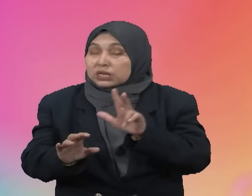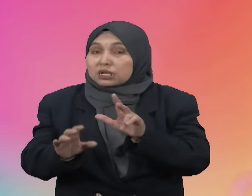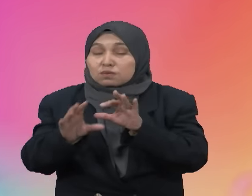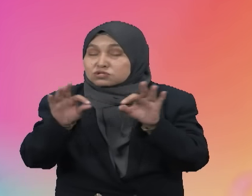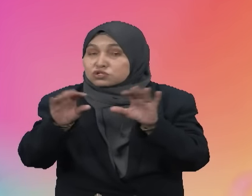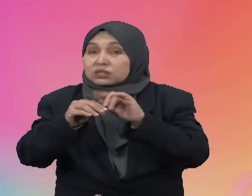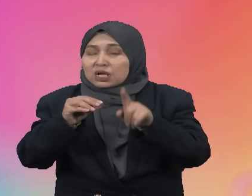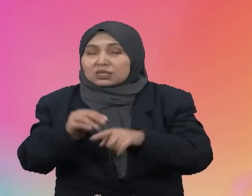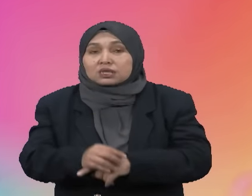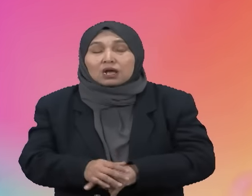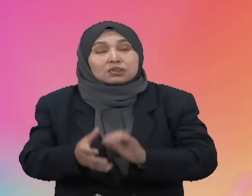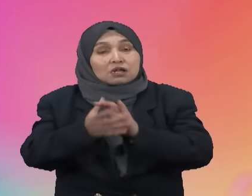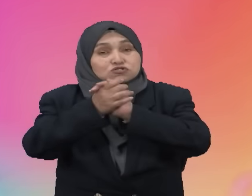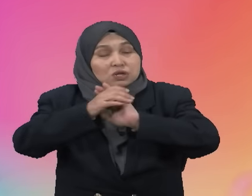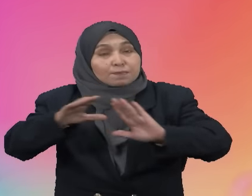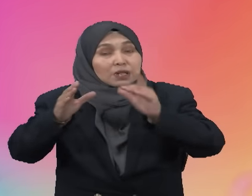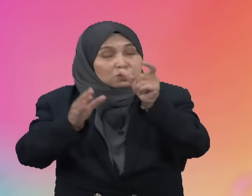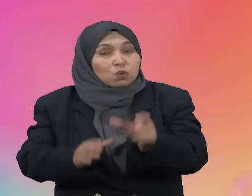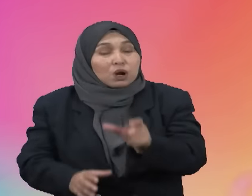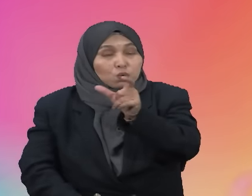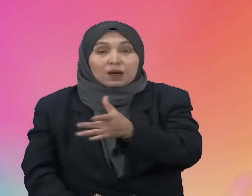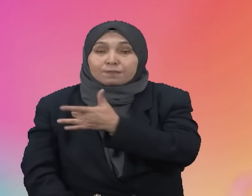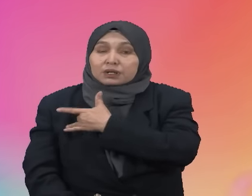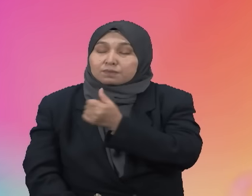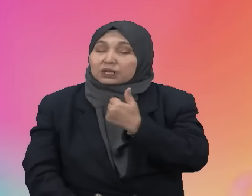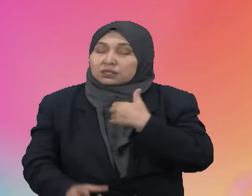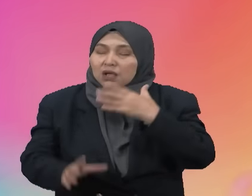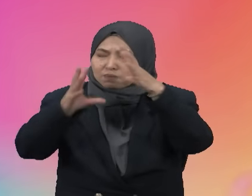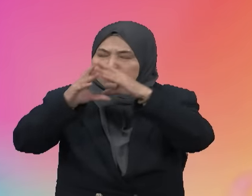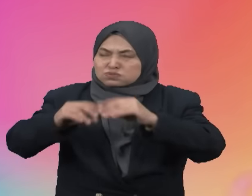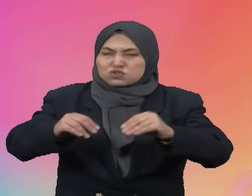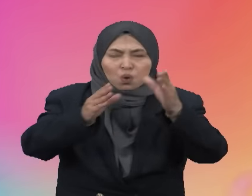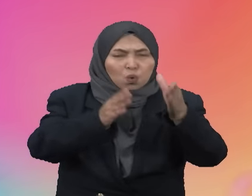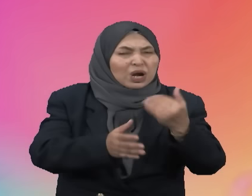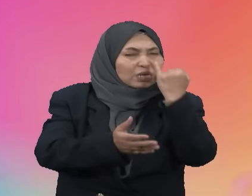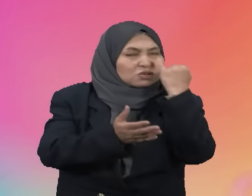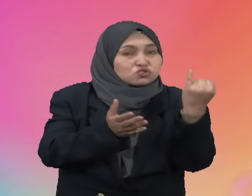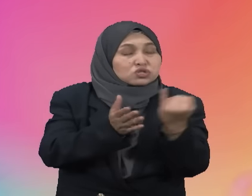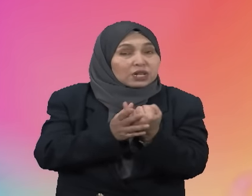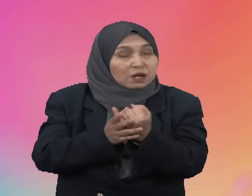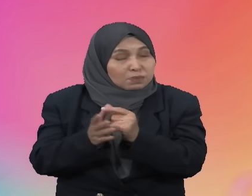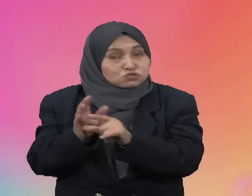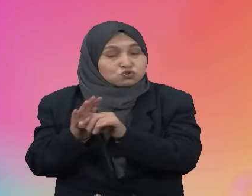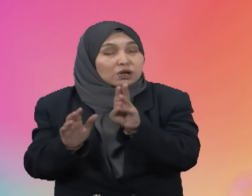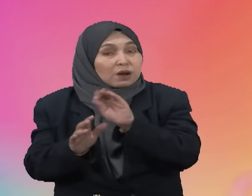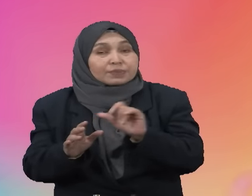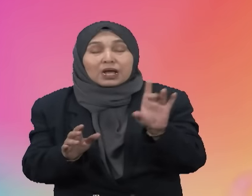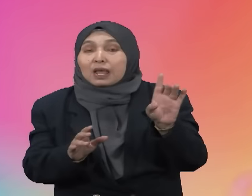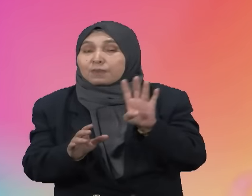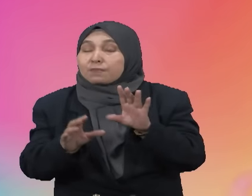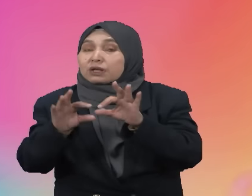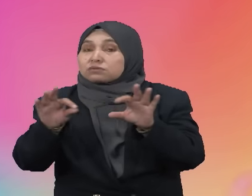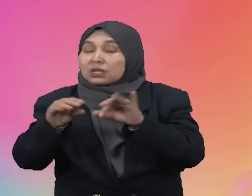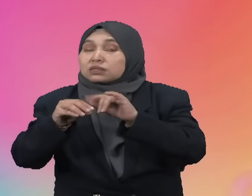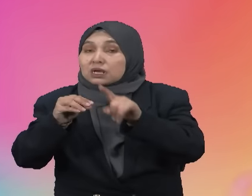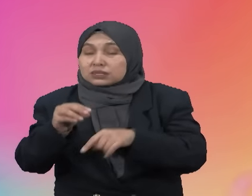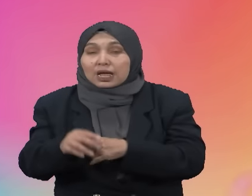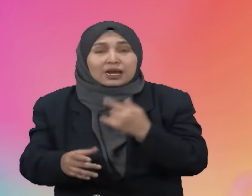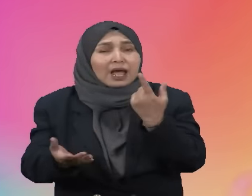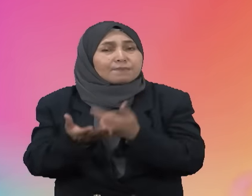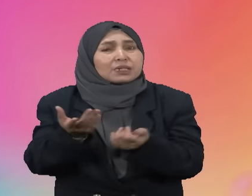tentang keselamatan orang-orang beriman dan kebinasaan orang-orang yang zalim. Surah Al-A'raf 84 pula menceritakan tentang